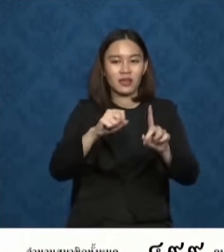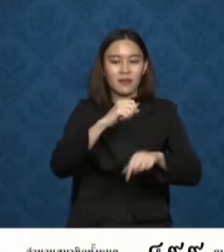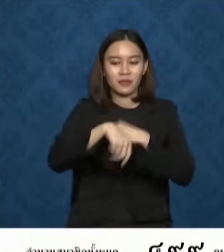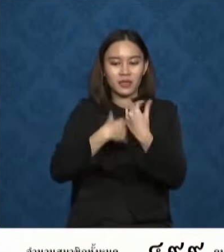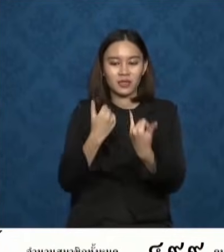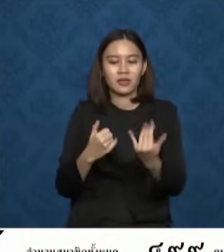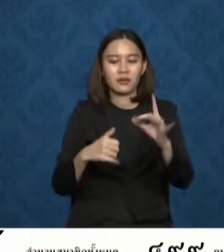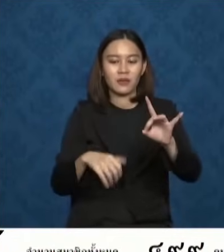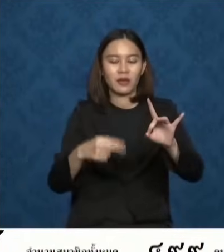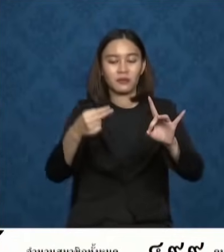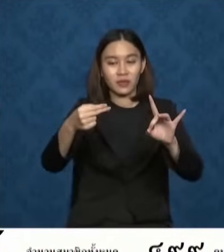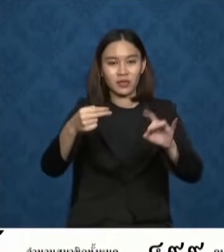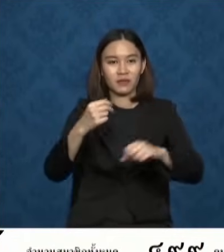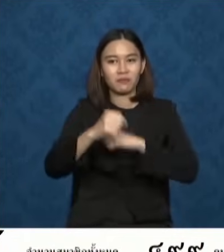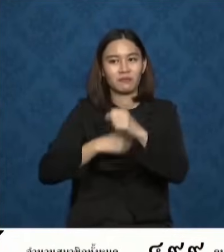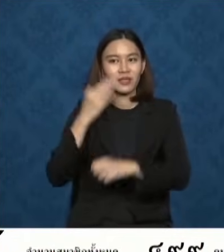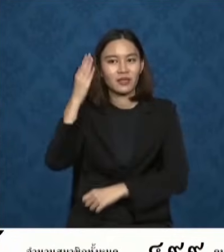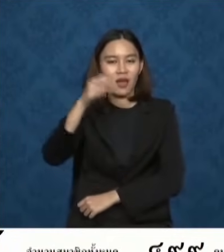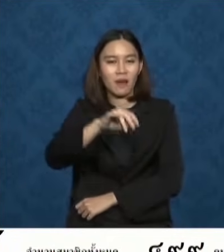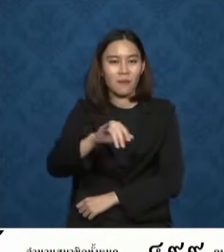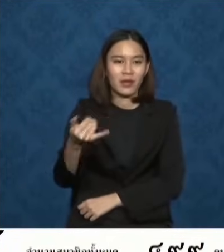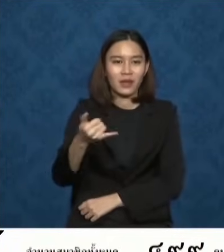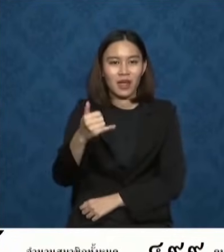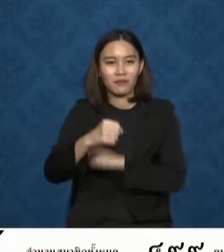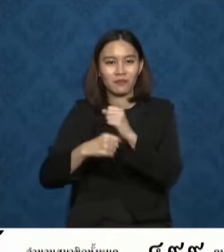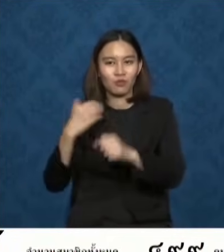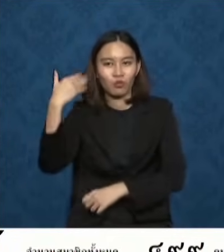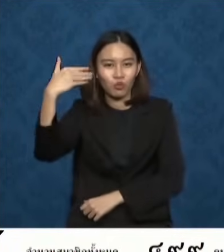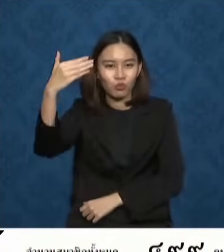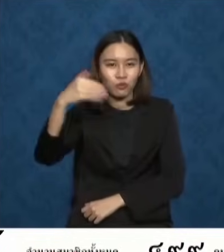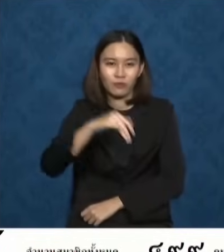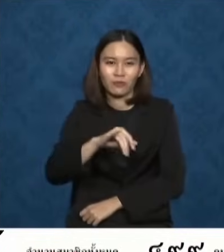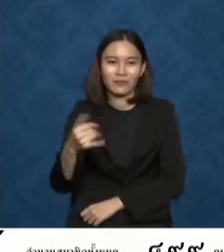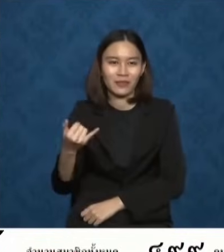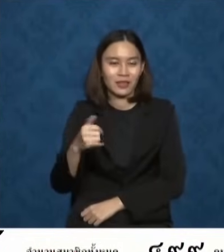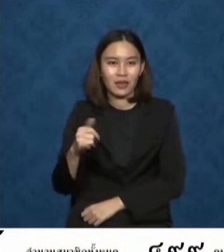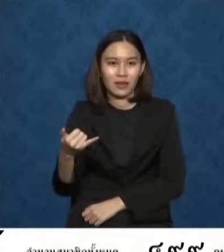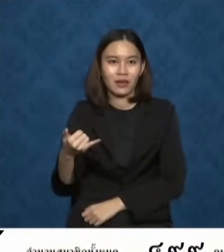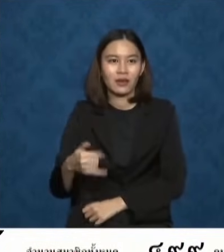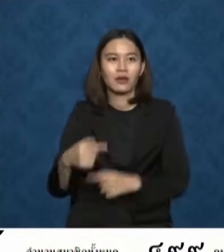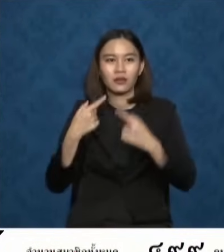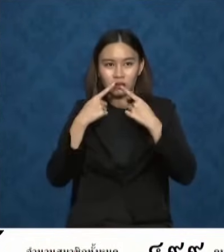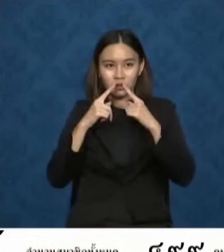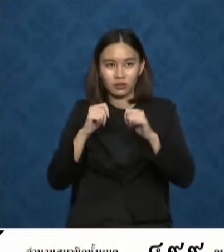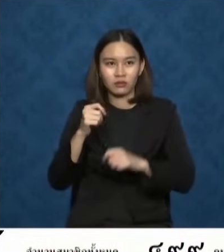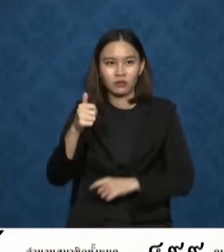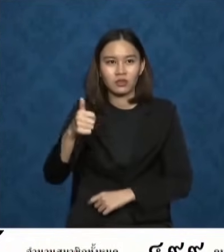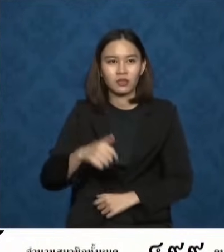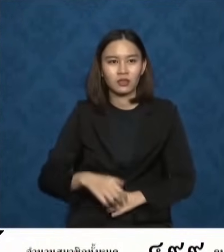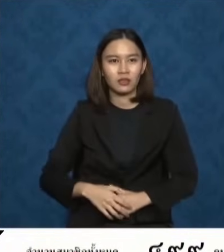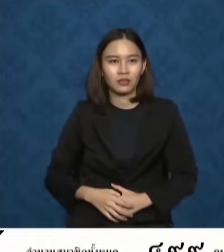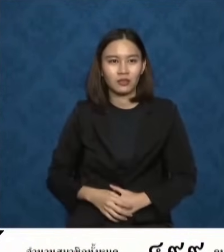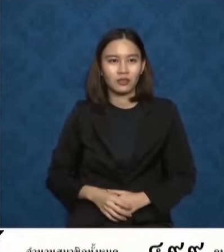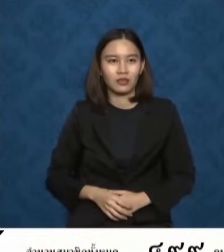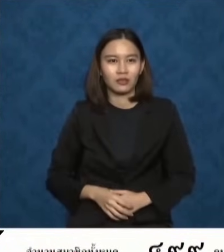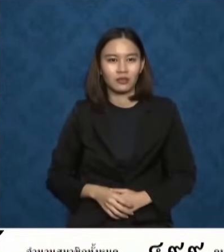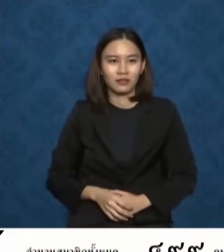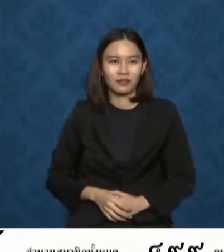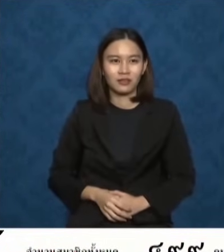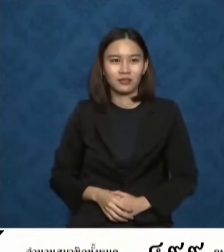80,000 ปีหน้าก็ไม่แน่ปีต่อไปไม่แน่เพราะต้องตอบท่านได้อย่างนี้เท่านั้นนะอันนี้